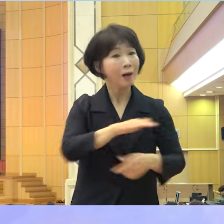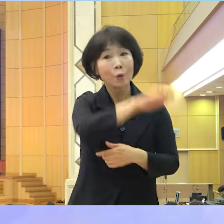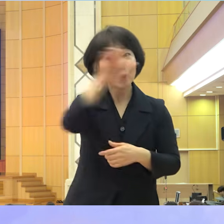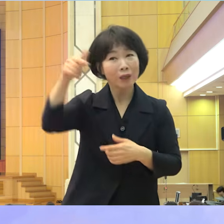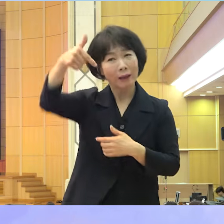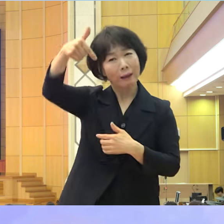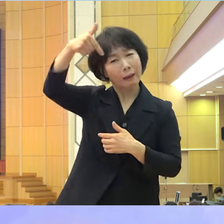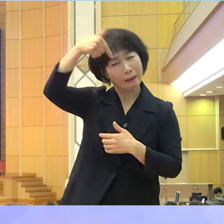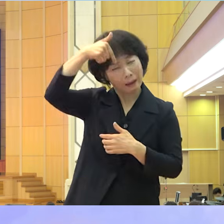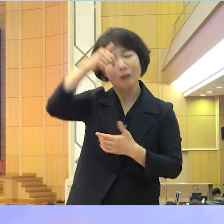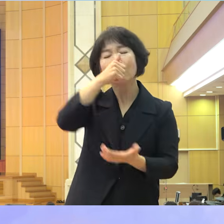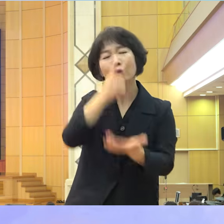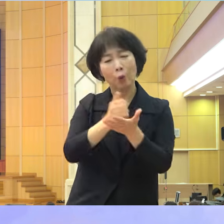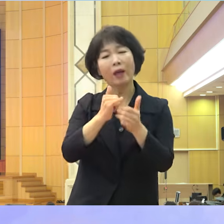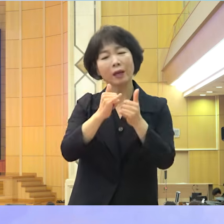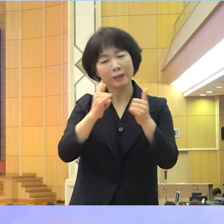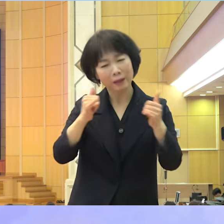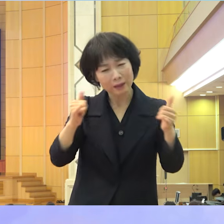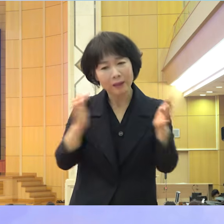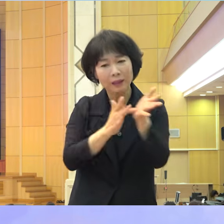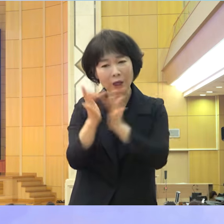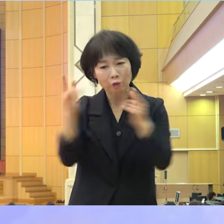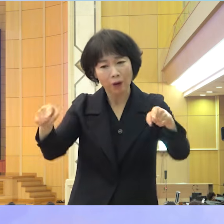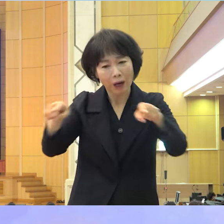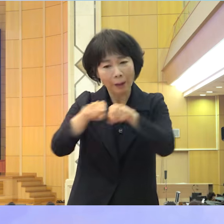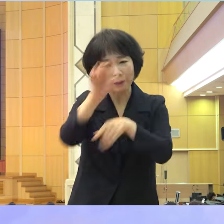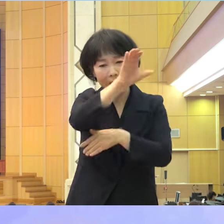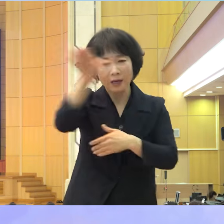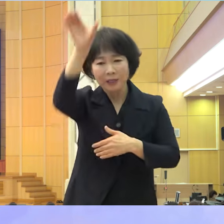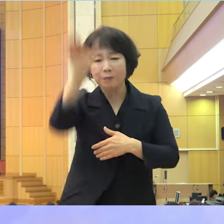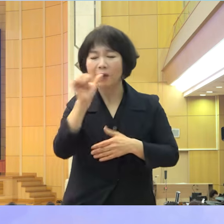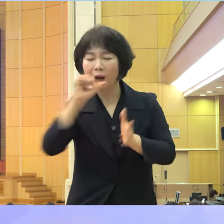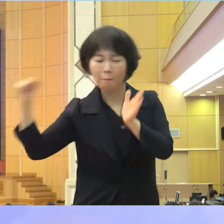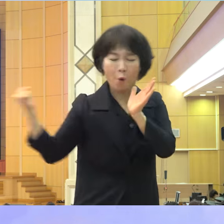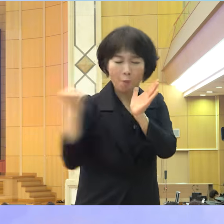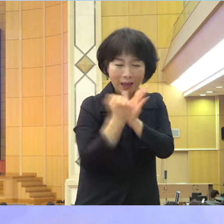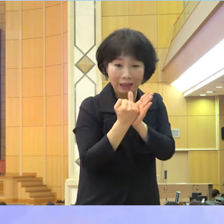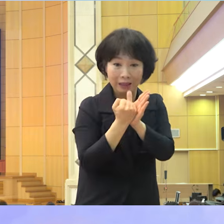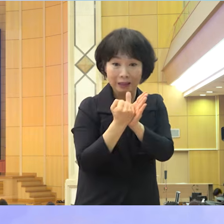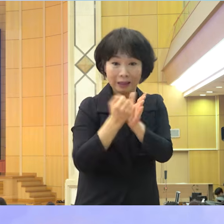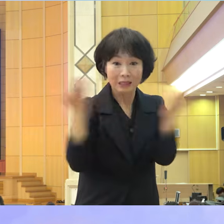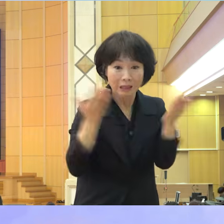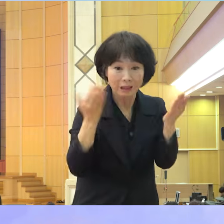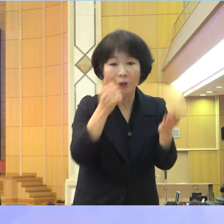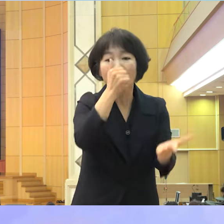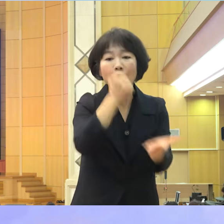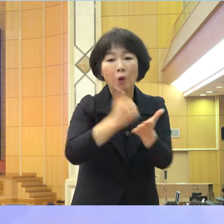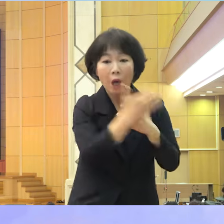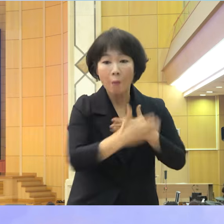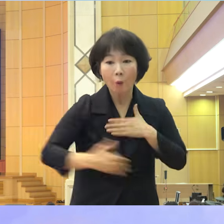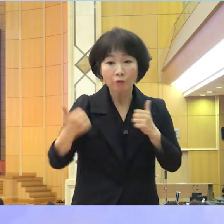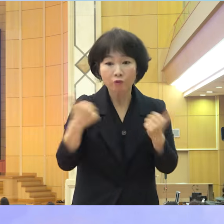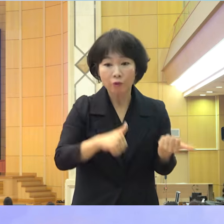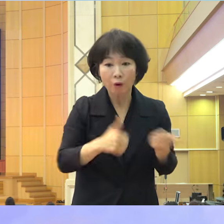옛사람 죄인 옛사람이 예수와 함께 십자가에 못 박힌 것은 죄의 몸이 죽어